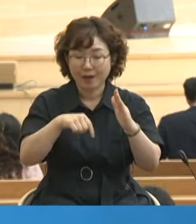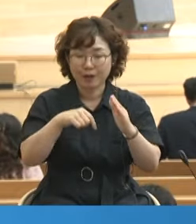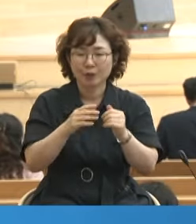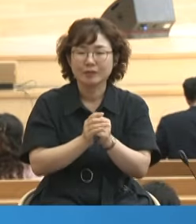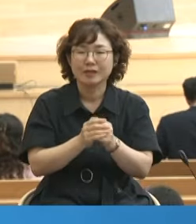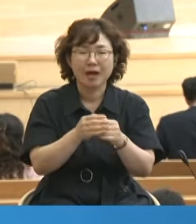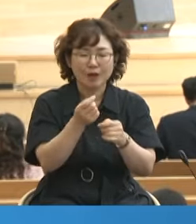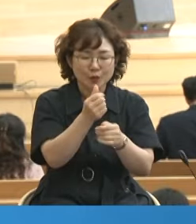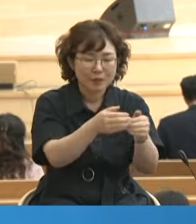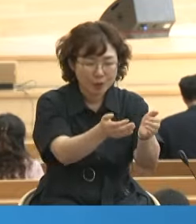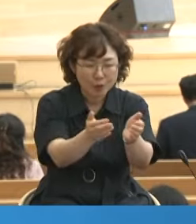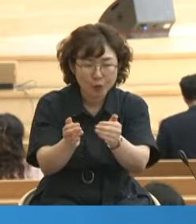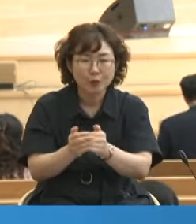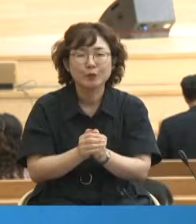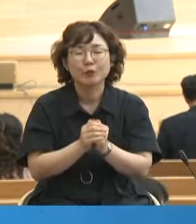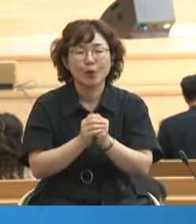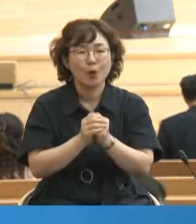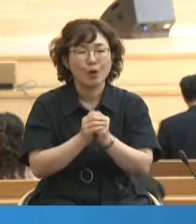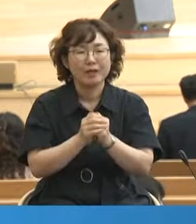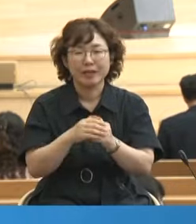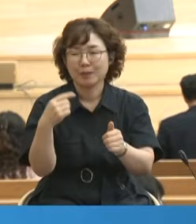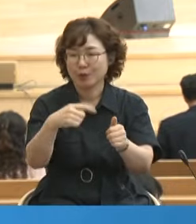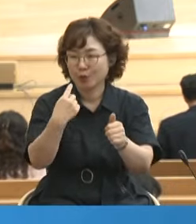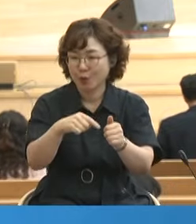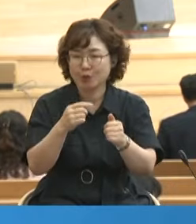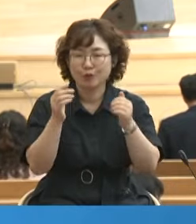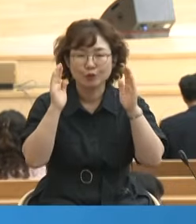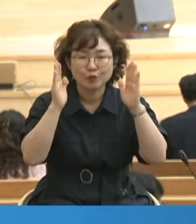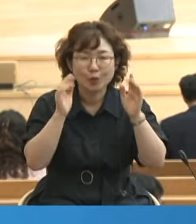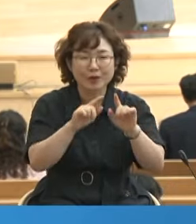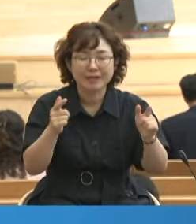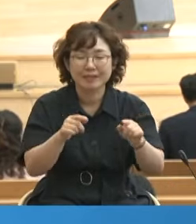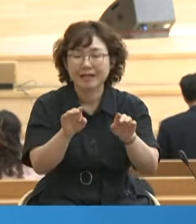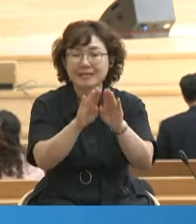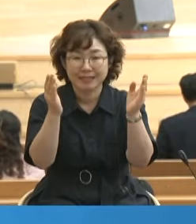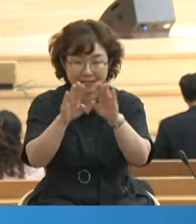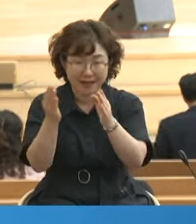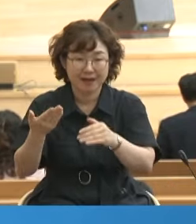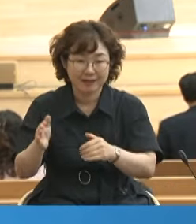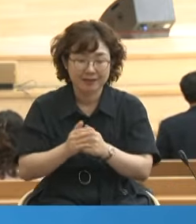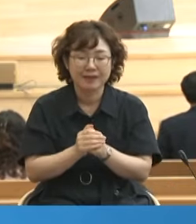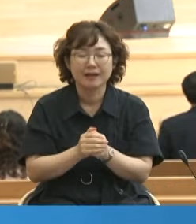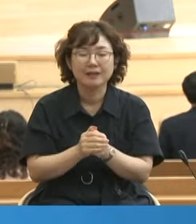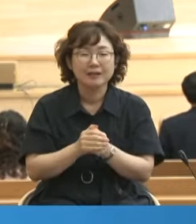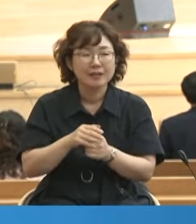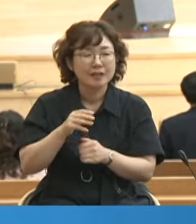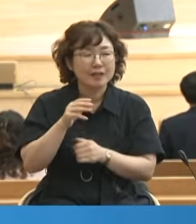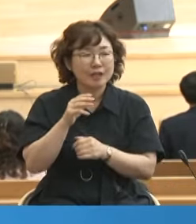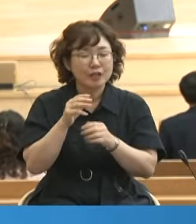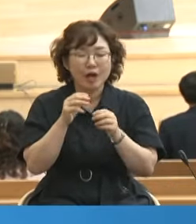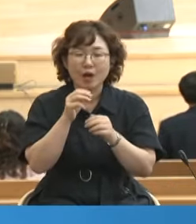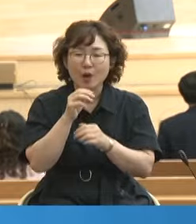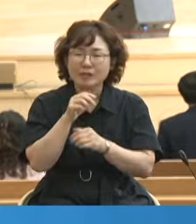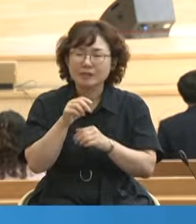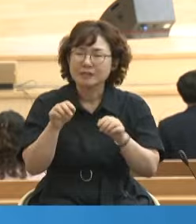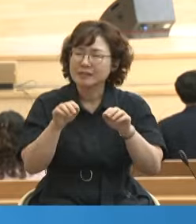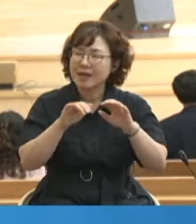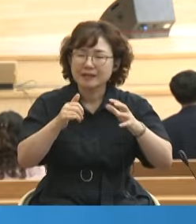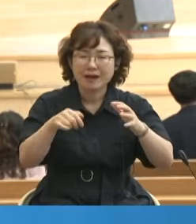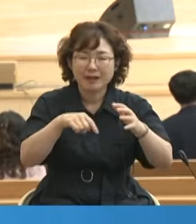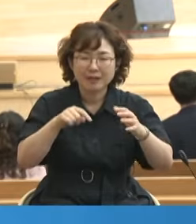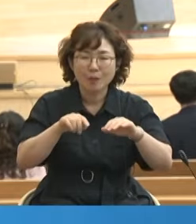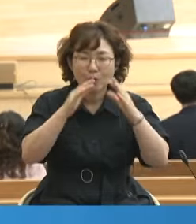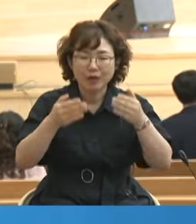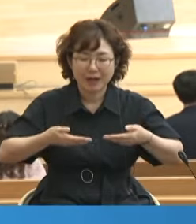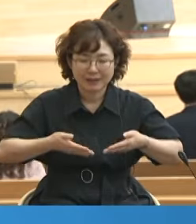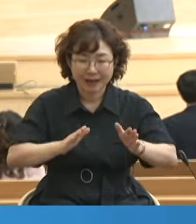또 양육훈련이 개강이 되어지는데, 전도서의 말씀처럼 세상의 모든 것들에 날 때가 있고